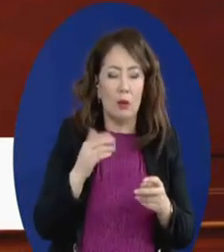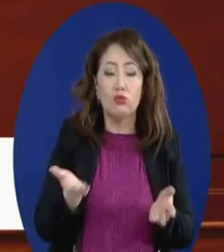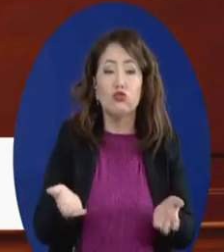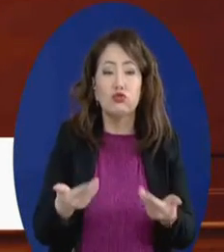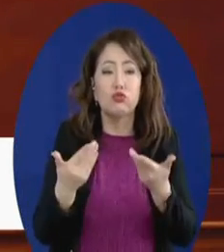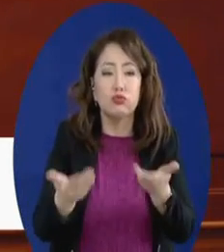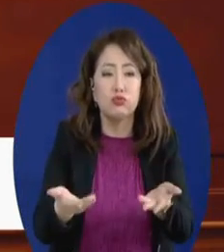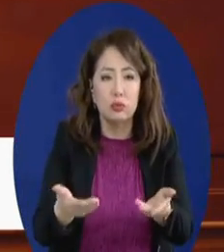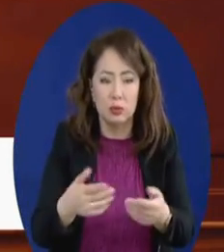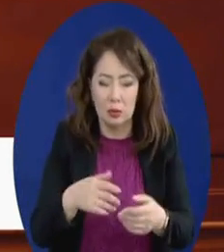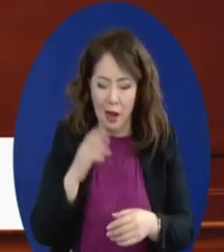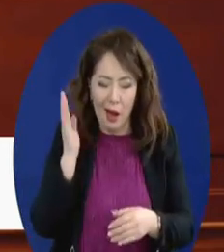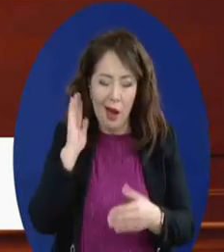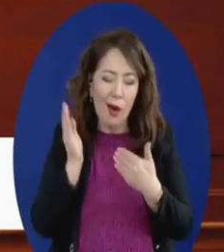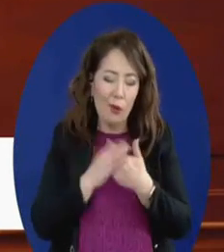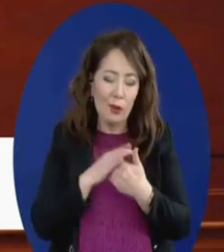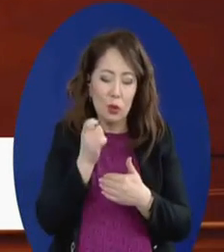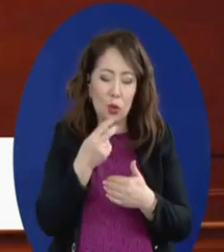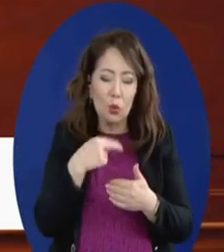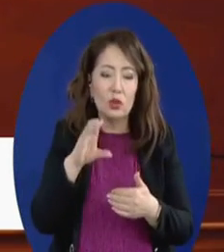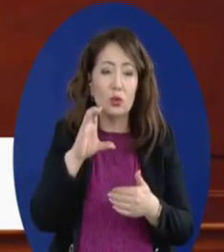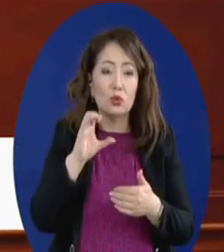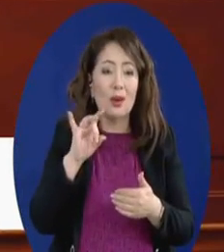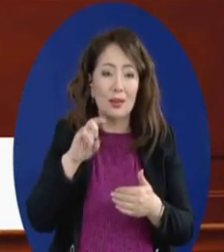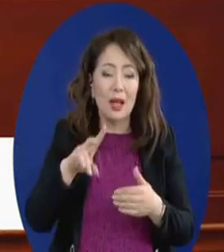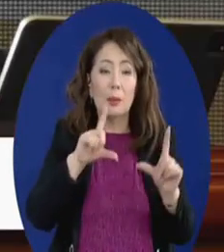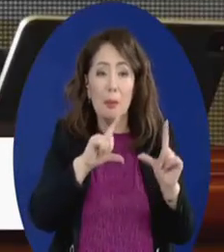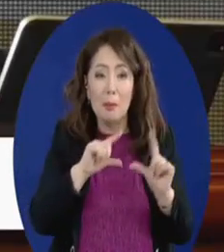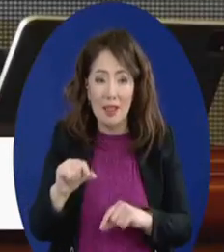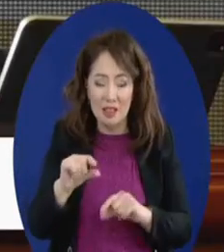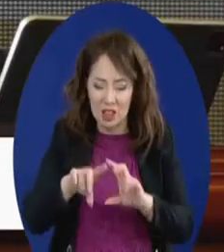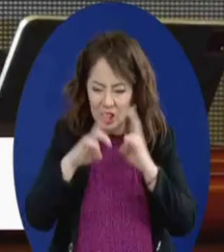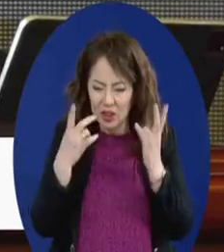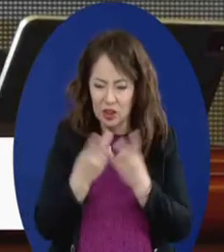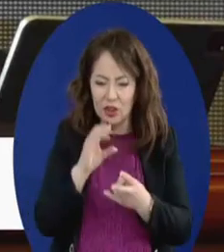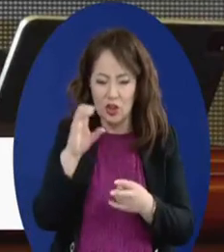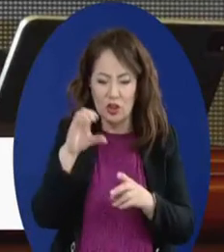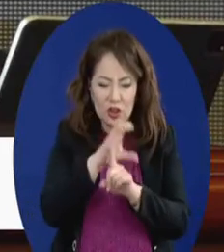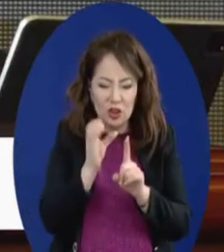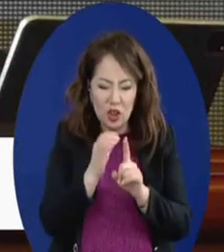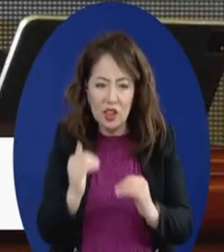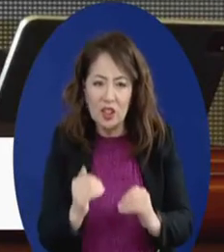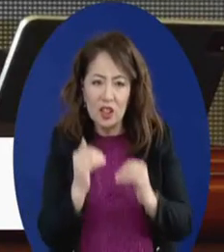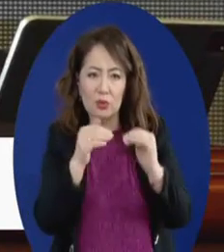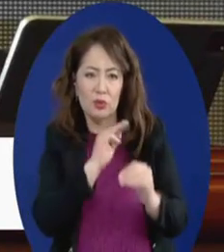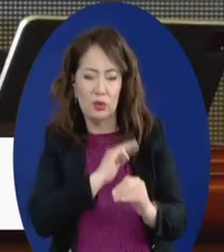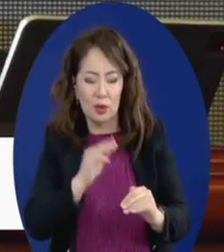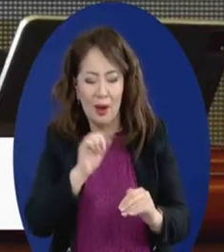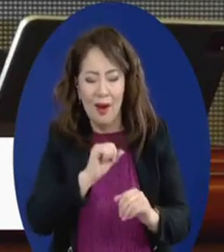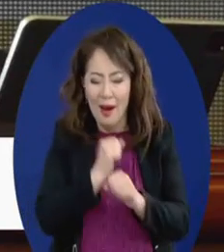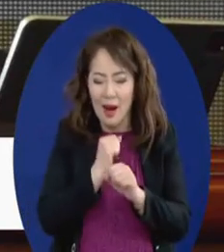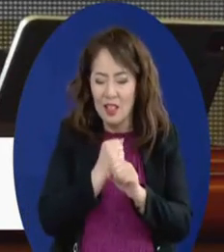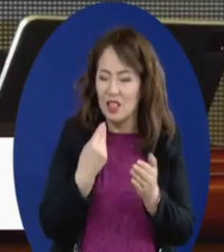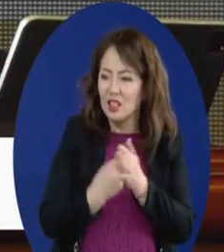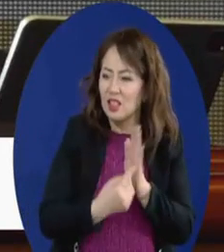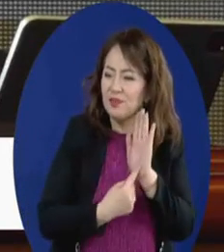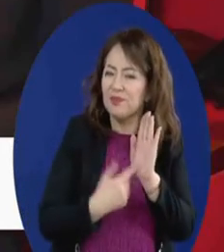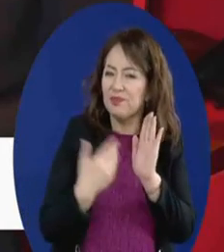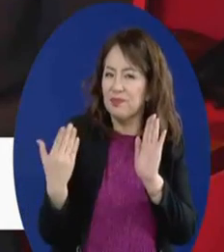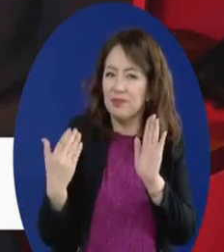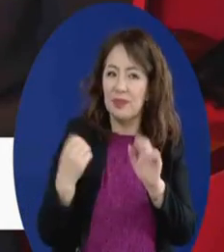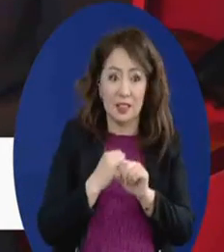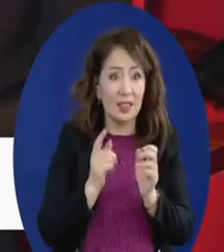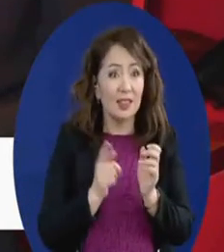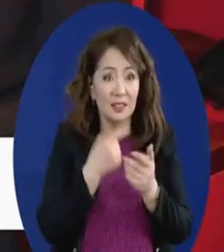Ингэснээр авилга хүнд суртал буурах болно. Нийтийн соёлд дэвшил гарахын төлөө засаг захиргааны нэгжийн зохион байгуулалт ажиллаараа үлгэрлэж ажиллая